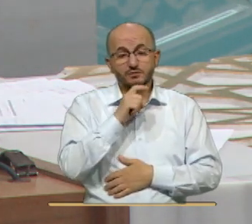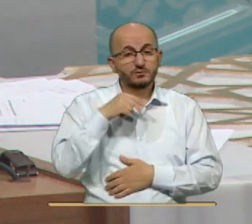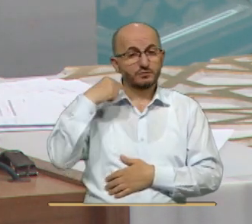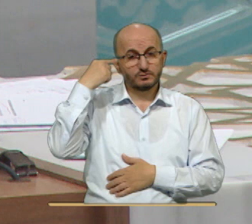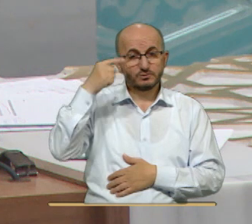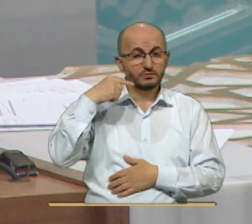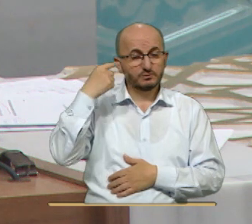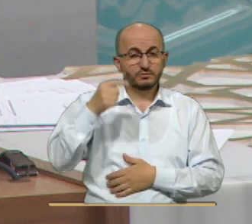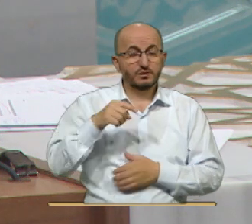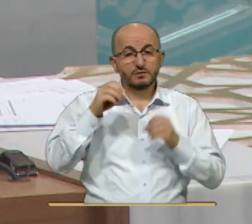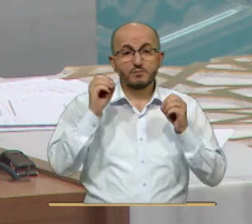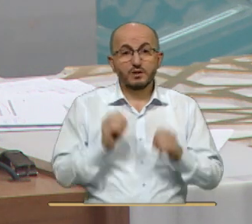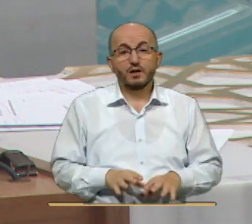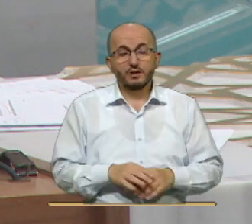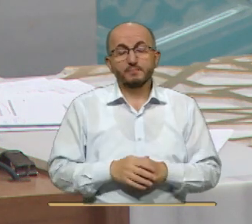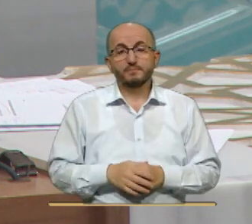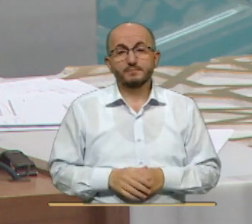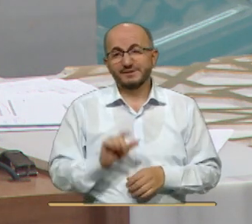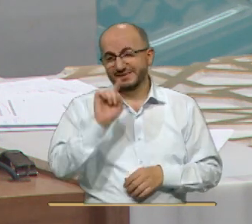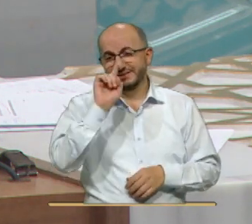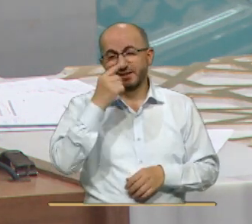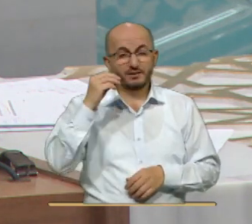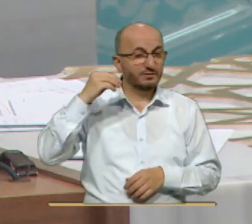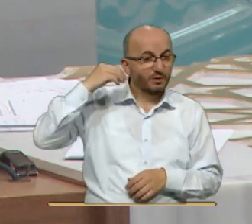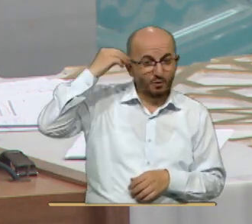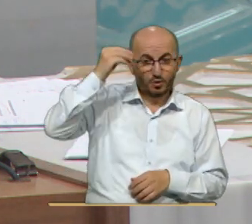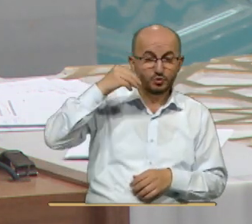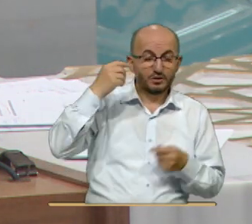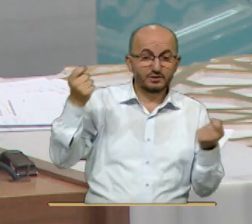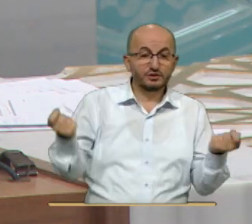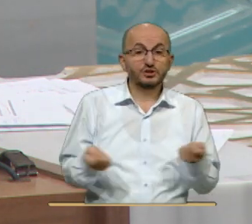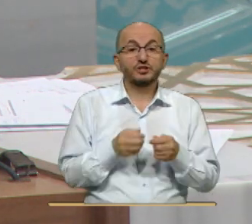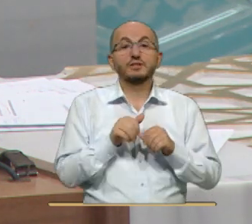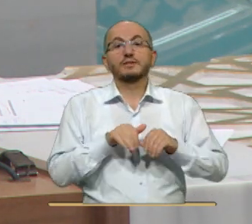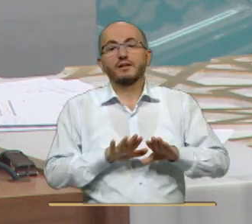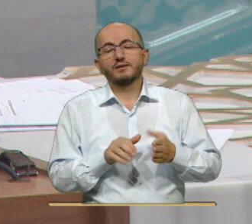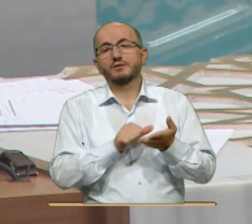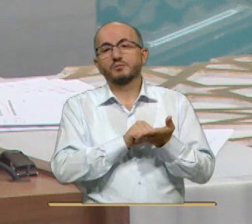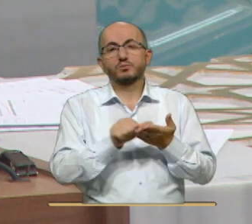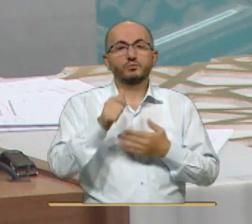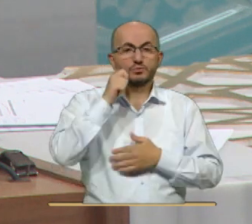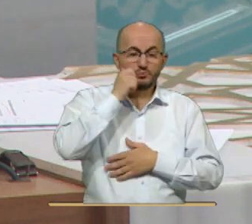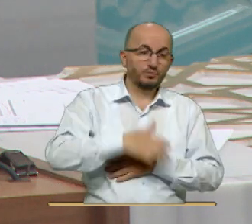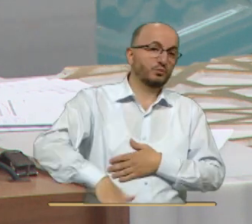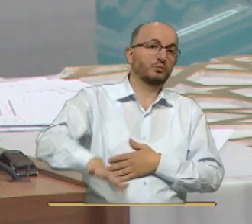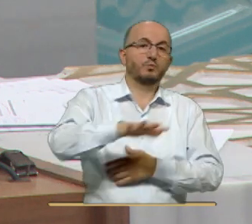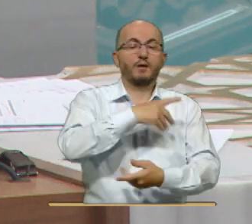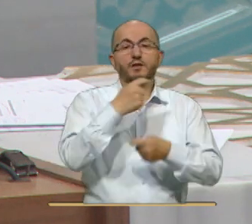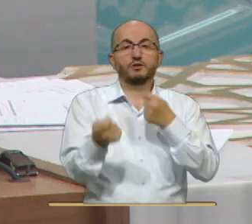ve algıyı bırakalım. Sadece hocaların işi değildir. Bütün Müslümanların işidir.